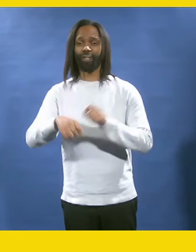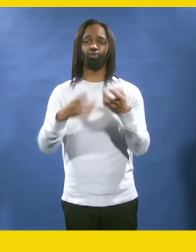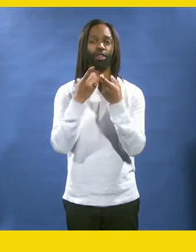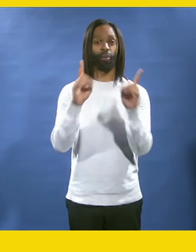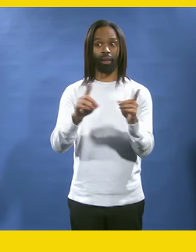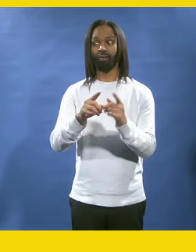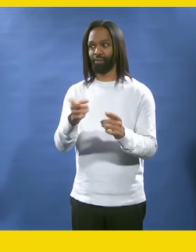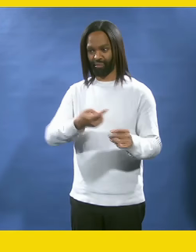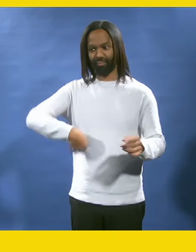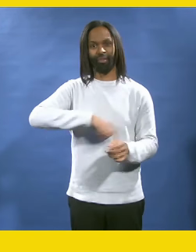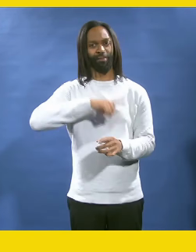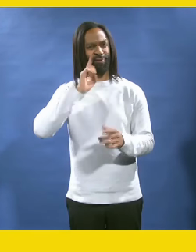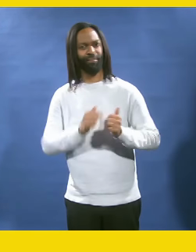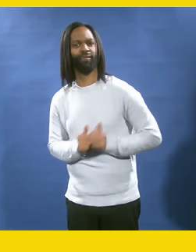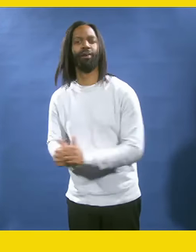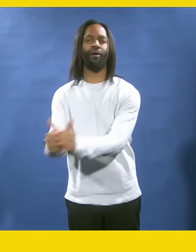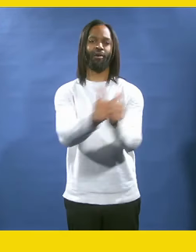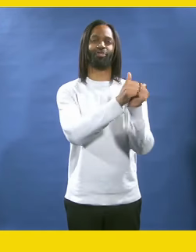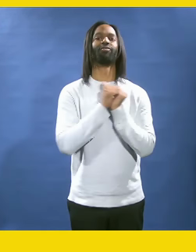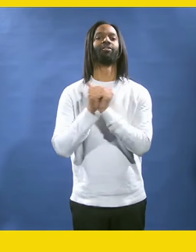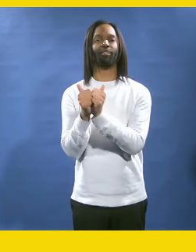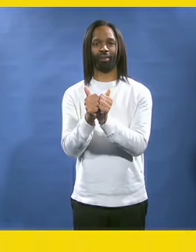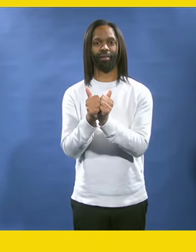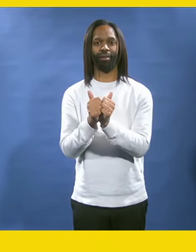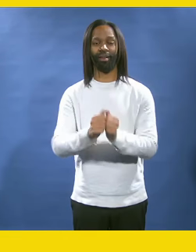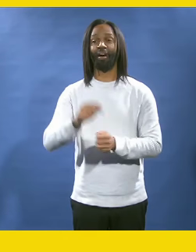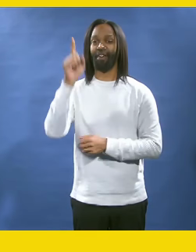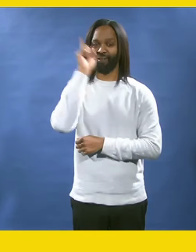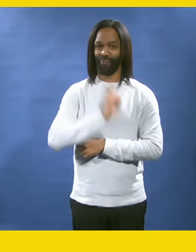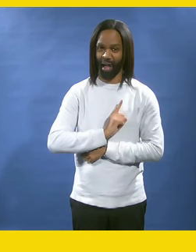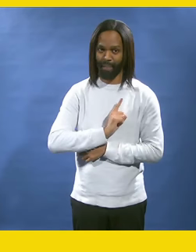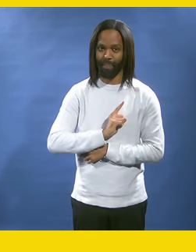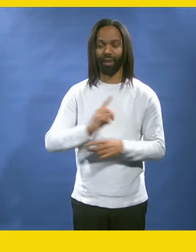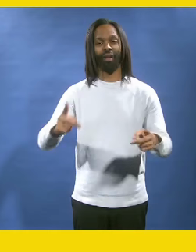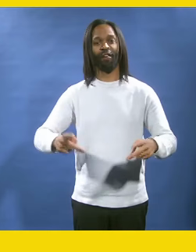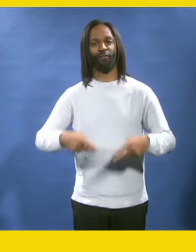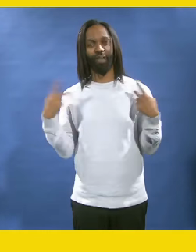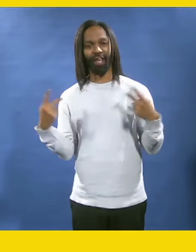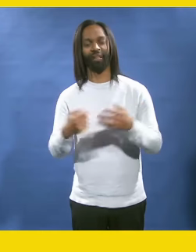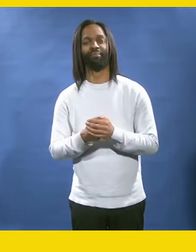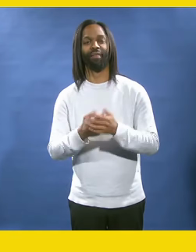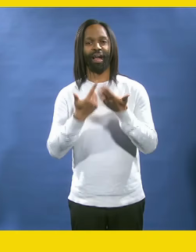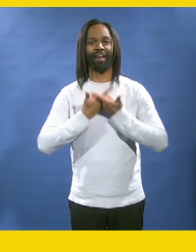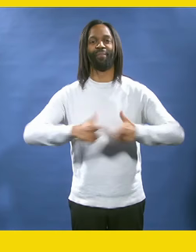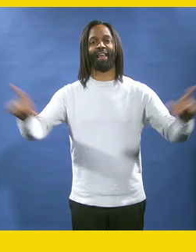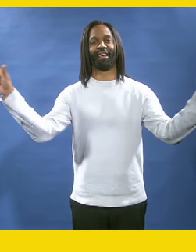toutes, femmes, vie, liberté.